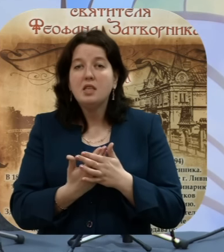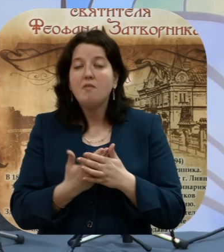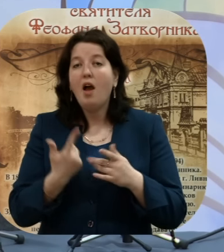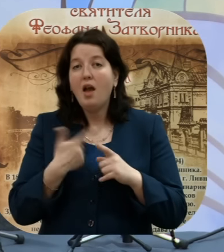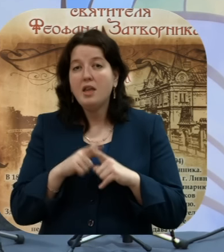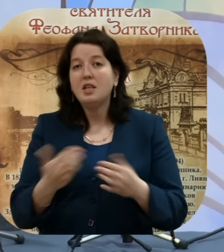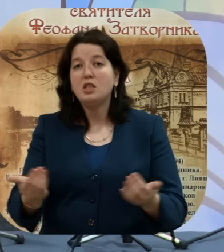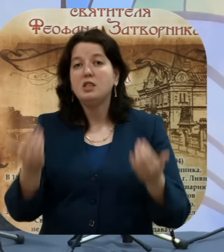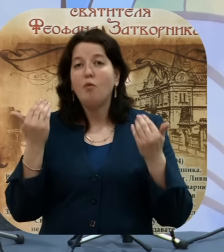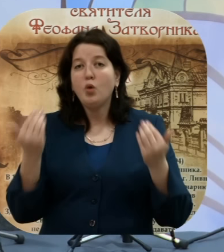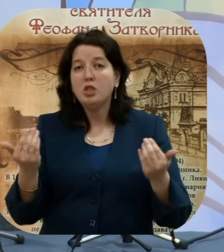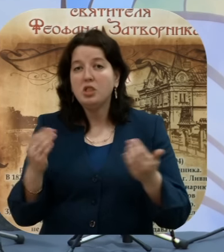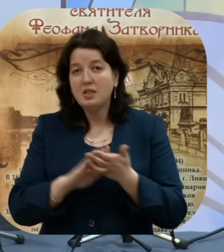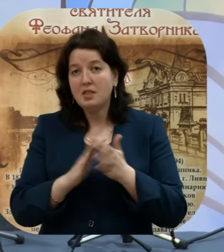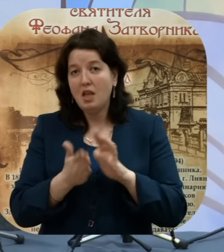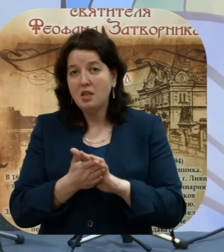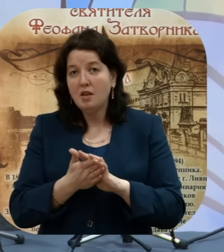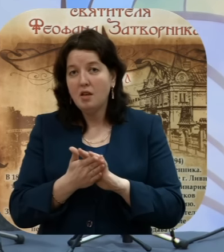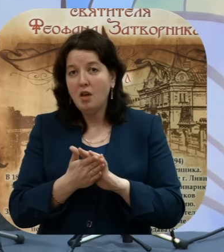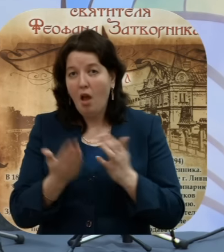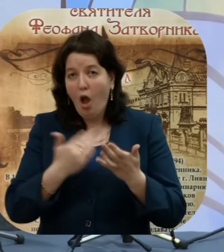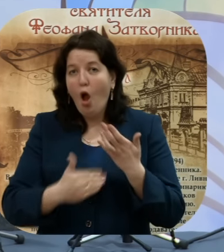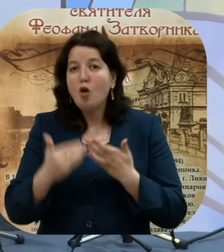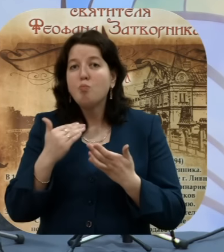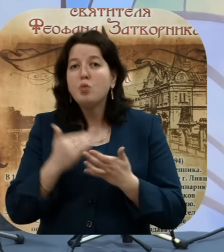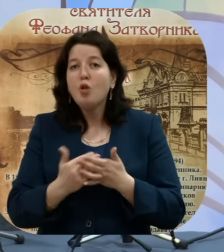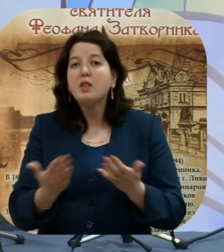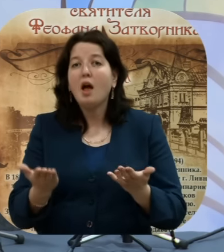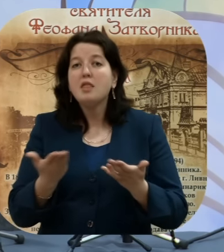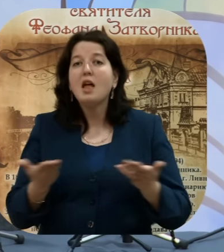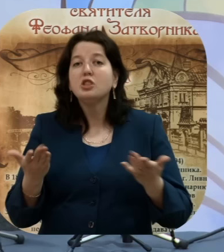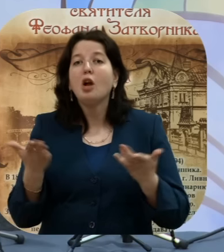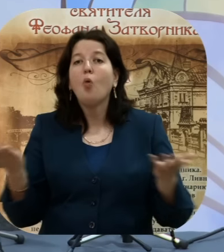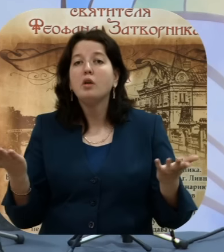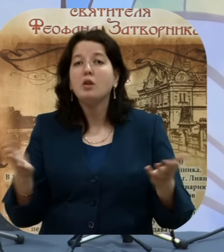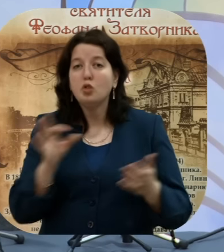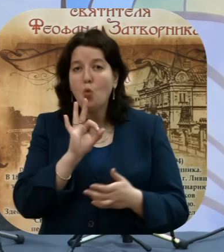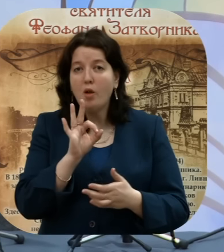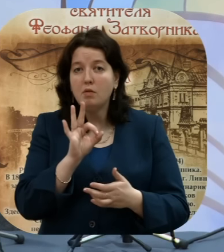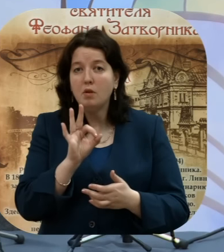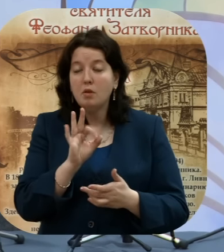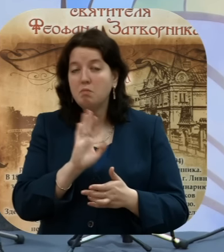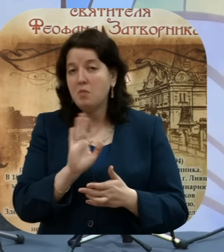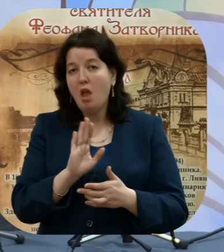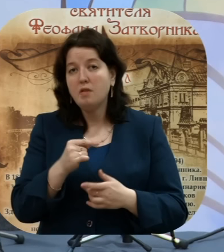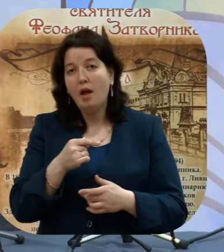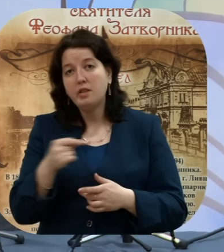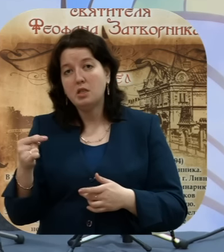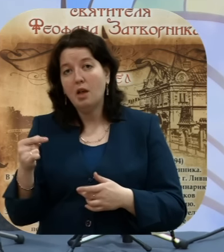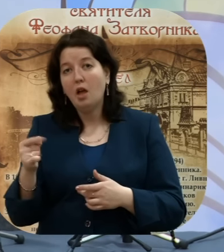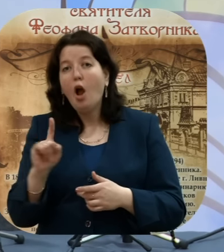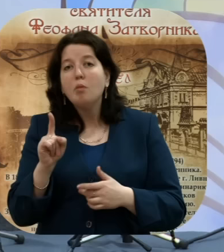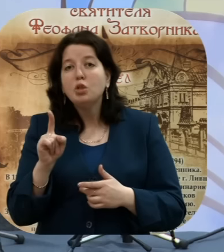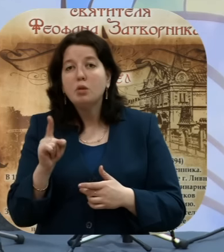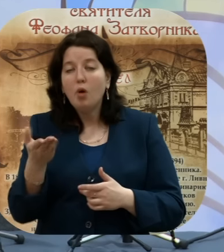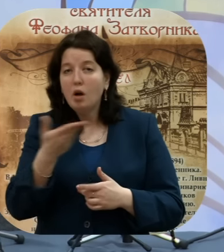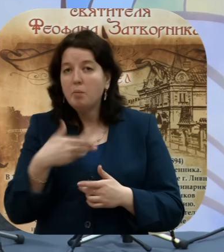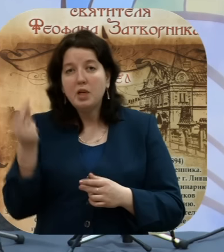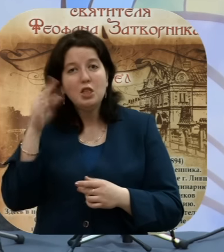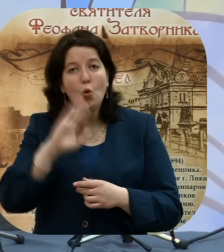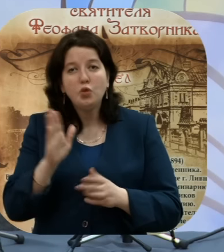состояние. Какой наш плод? Нуль. Нет, отрицательный. Почему? Не учимся